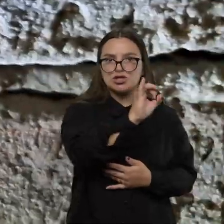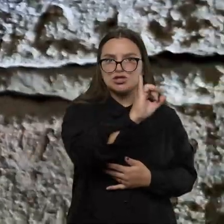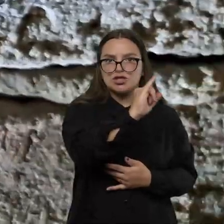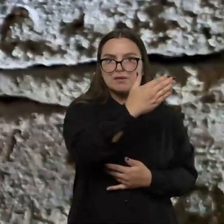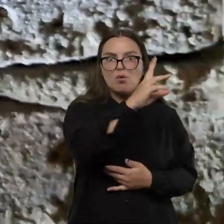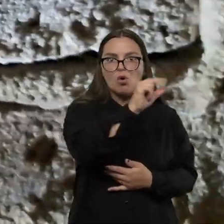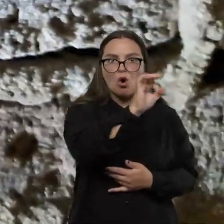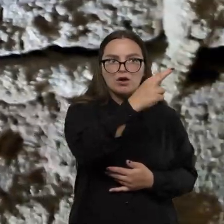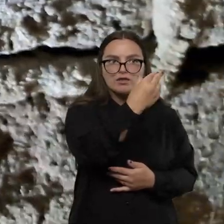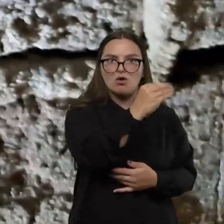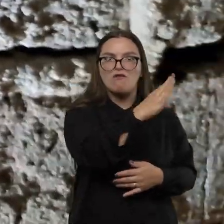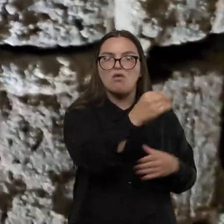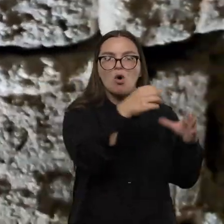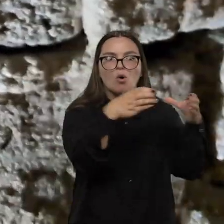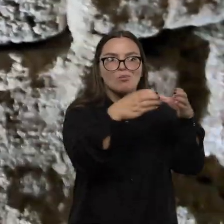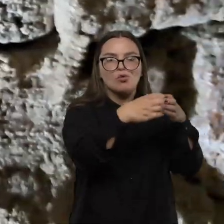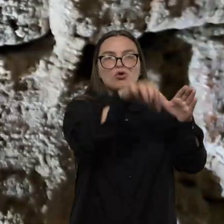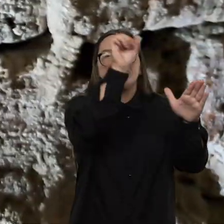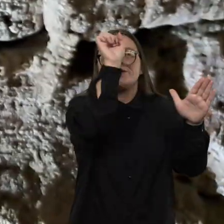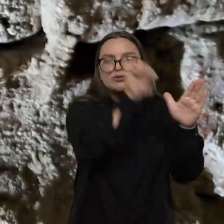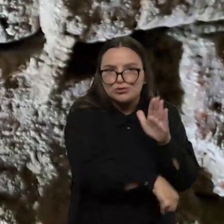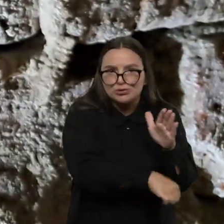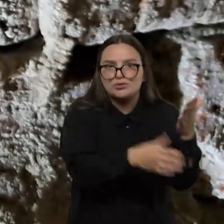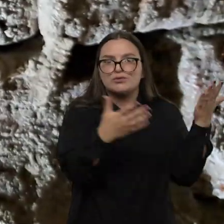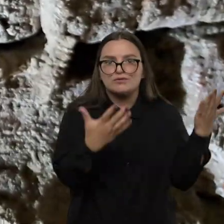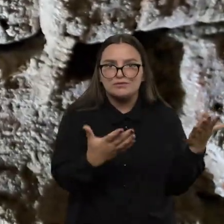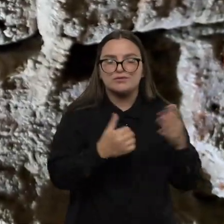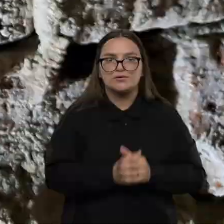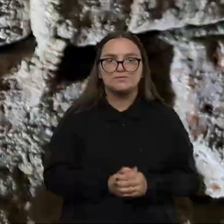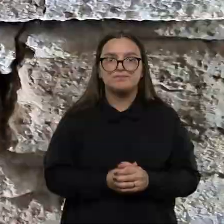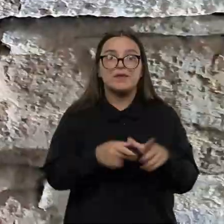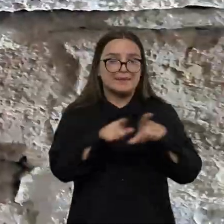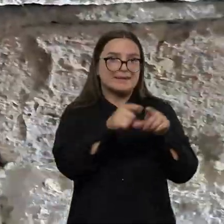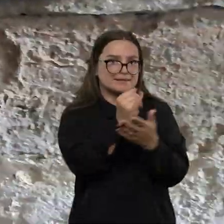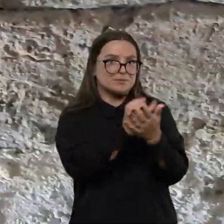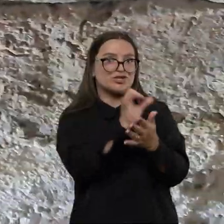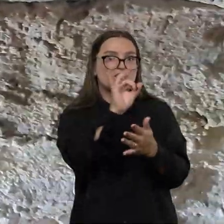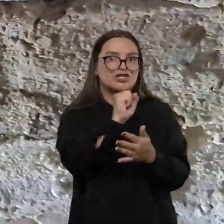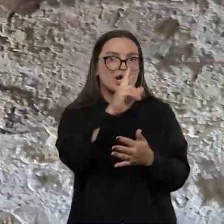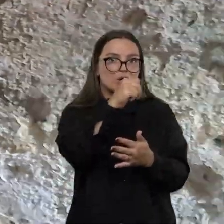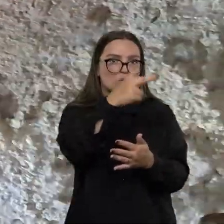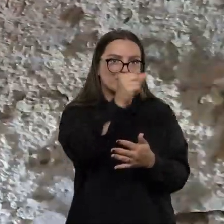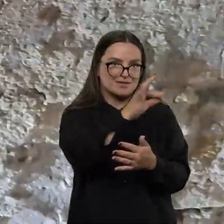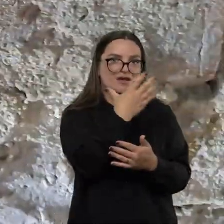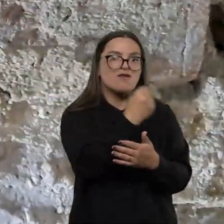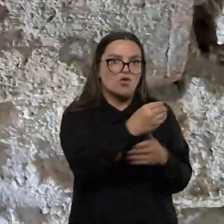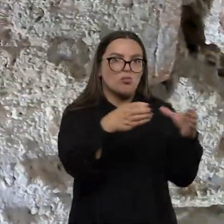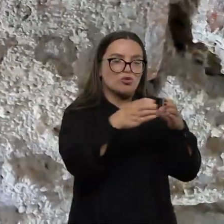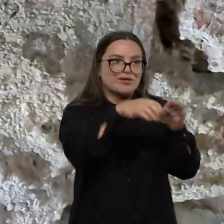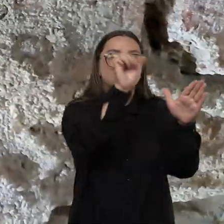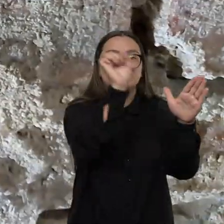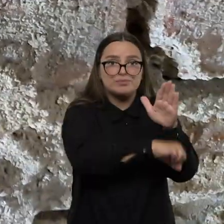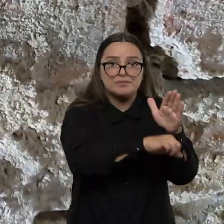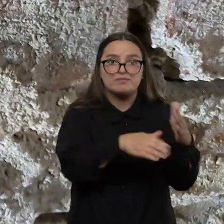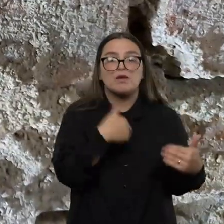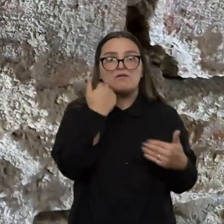Šimkonio, reiškia būrys, ar ne, prie Kapčiamiesčio. Šarūno, taip, Boleslavo Šimkonio Šarūno,